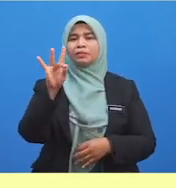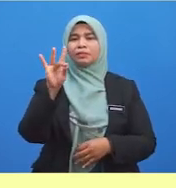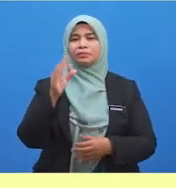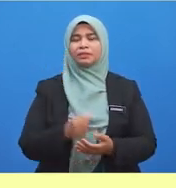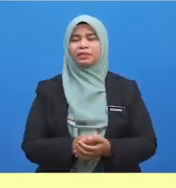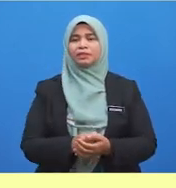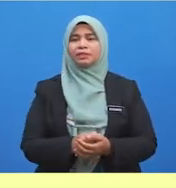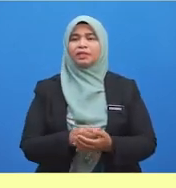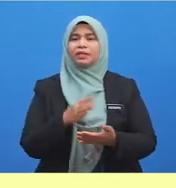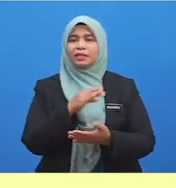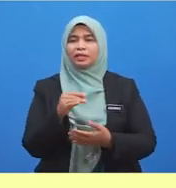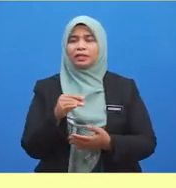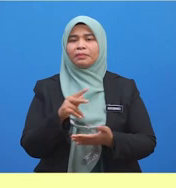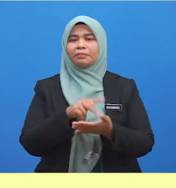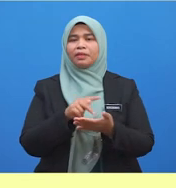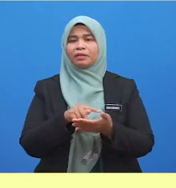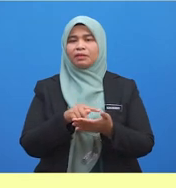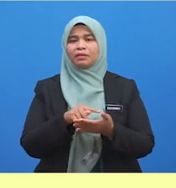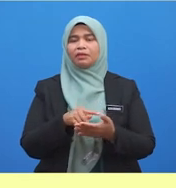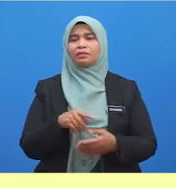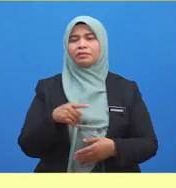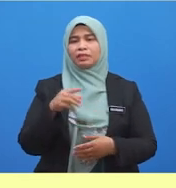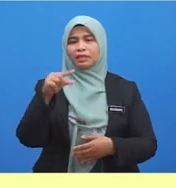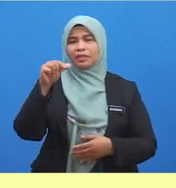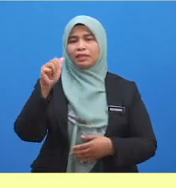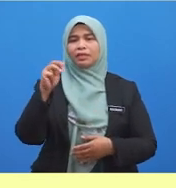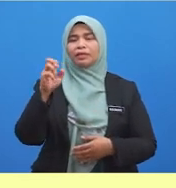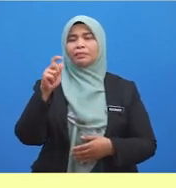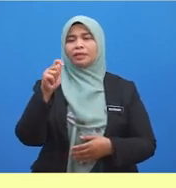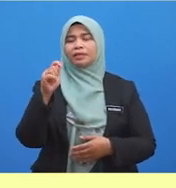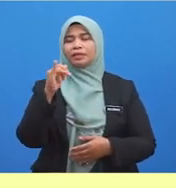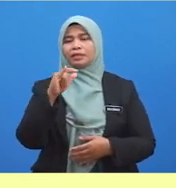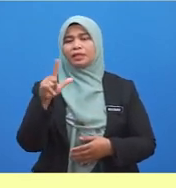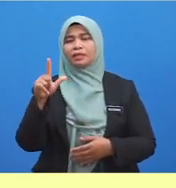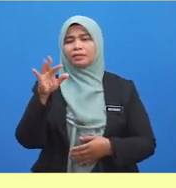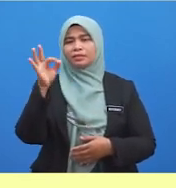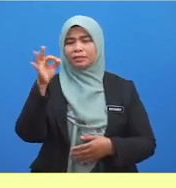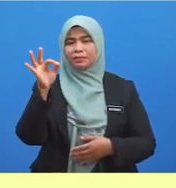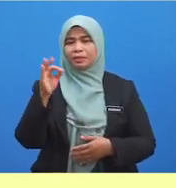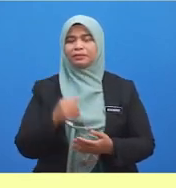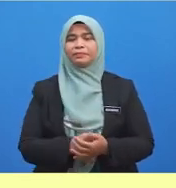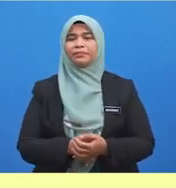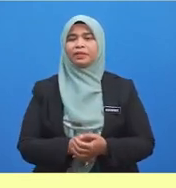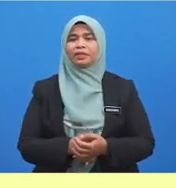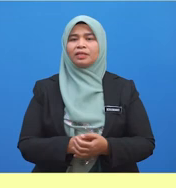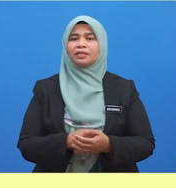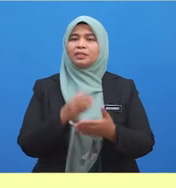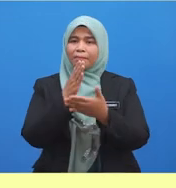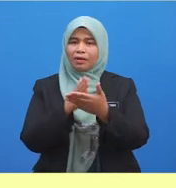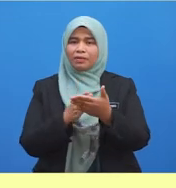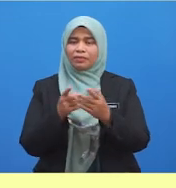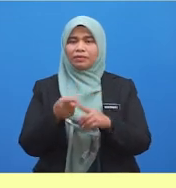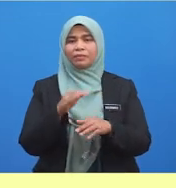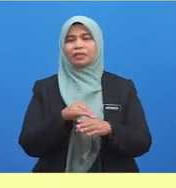iaitu separuh daripada kromosom induk. Bagi manusia, bilangan kromosom dalam